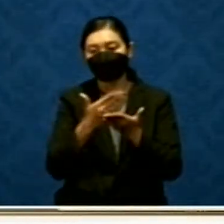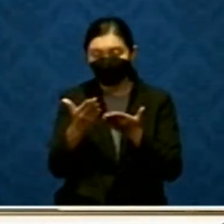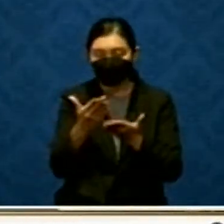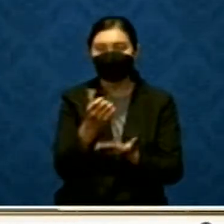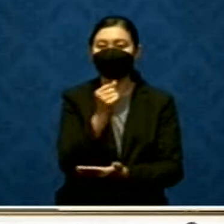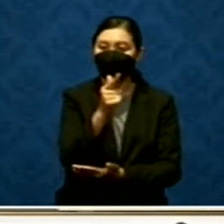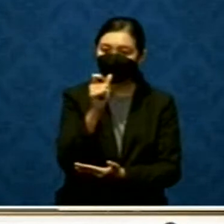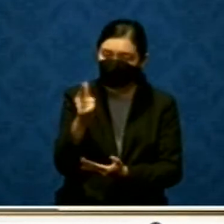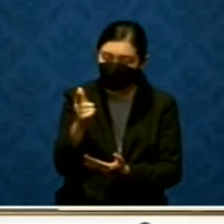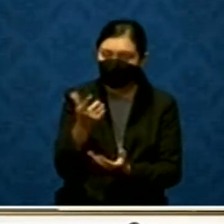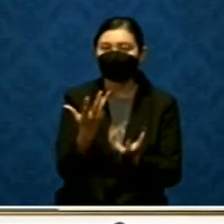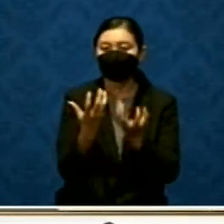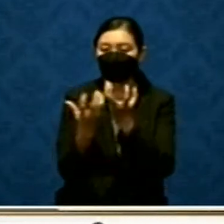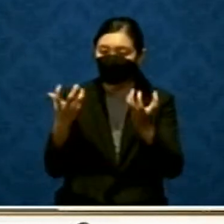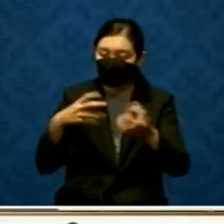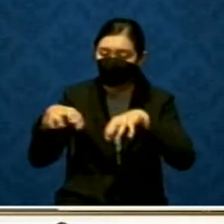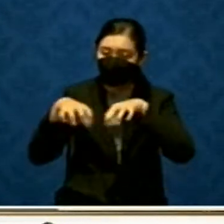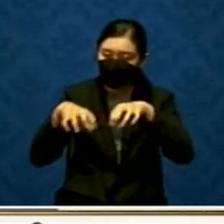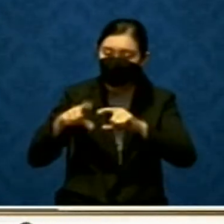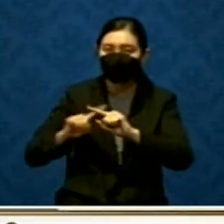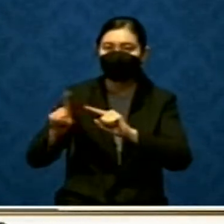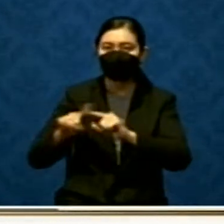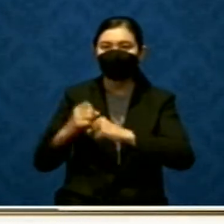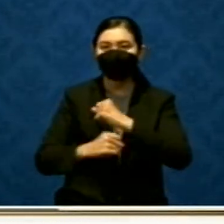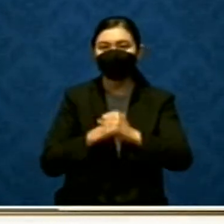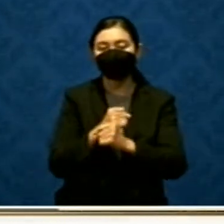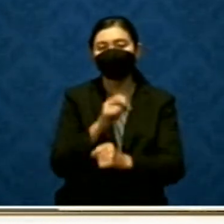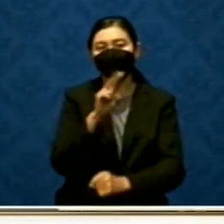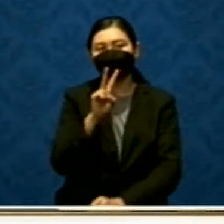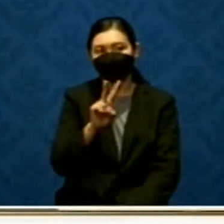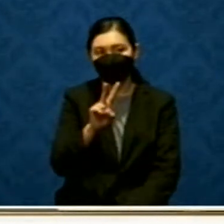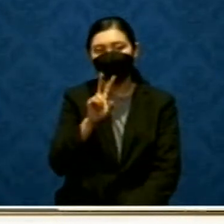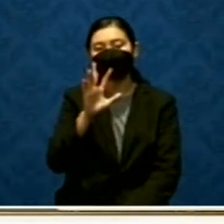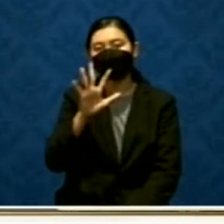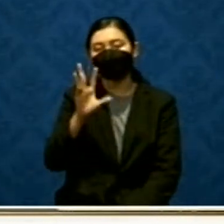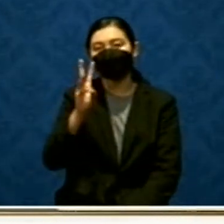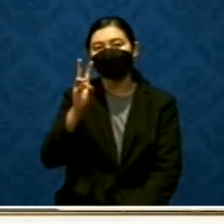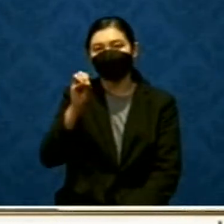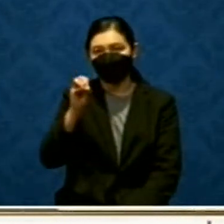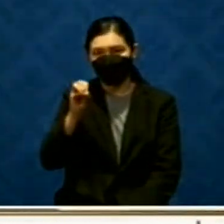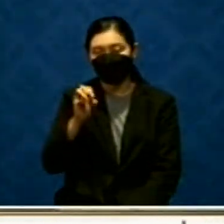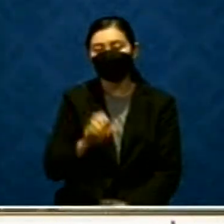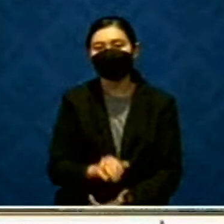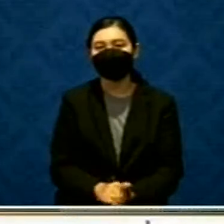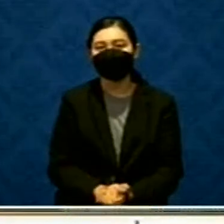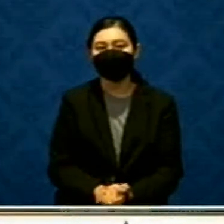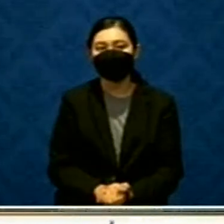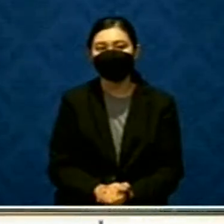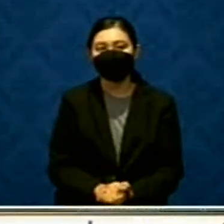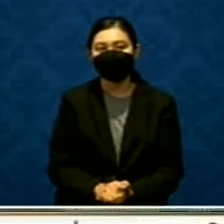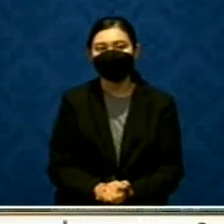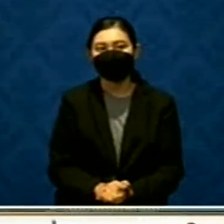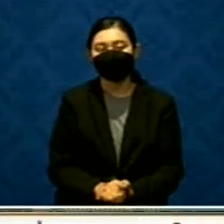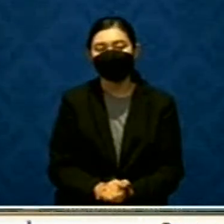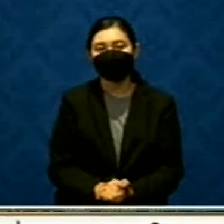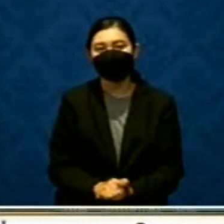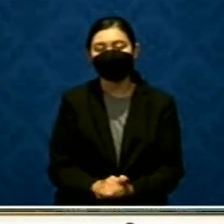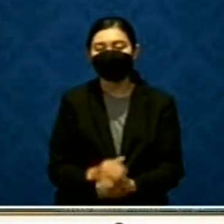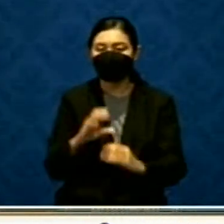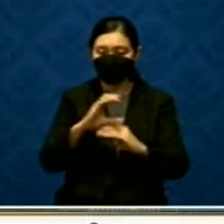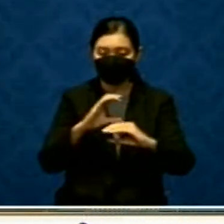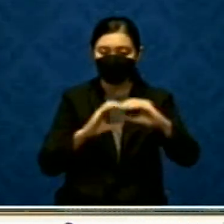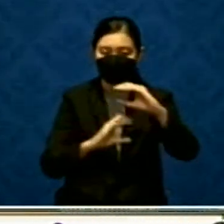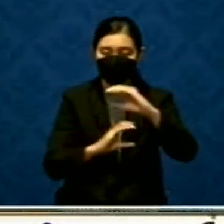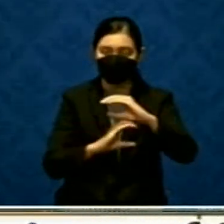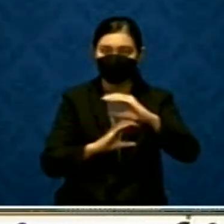สดุภาครัฐปี2560นะครับในการดำเนินการประมูลงาน ก่อสร้างนะครับ